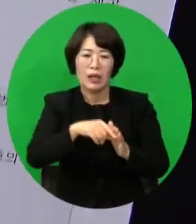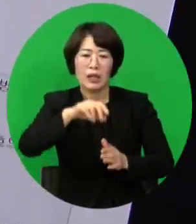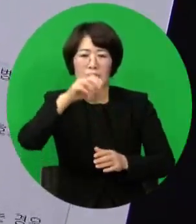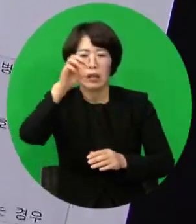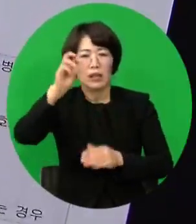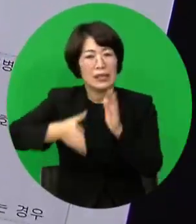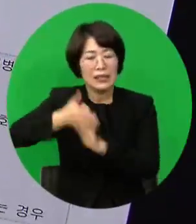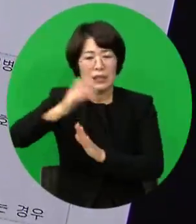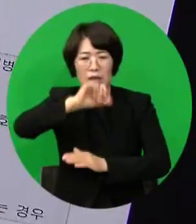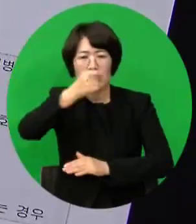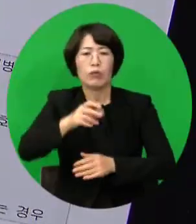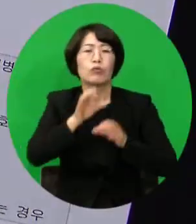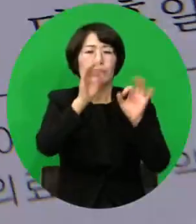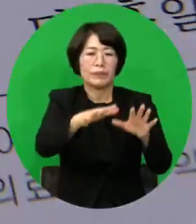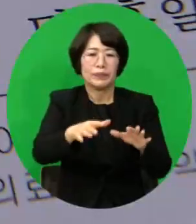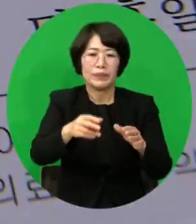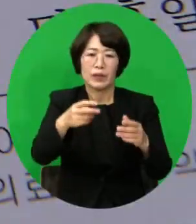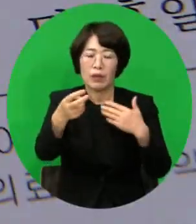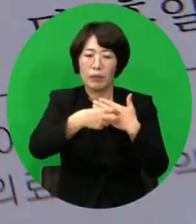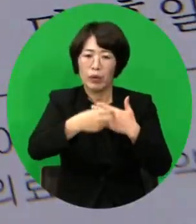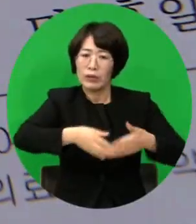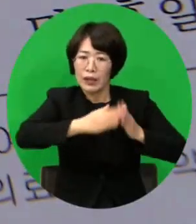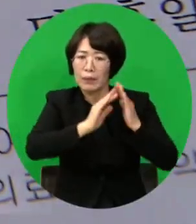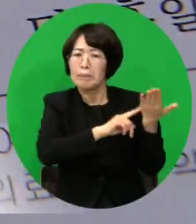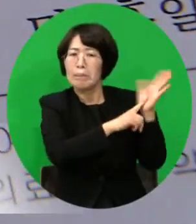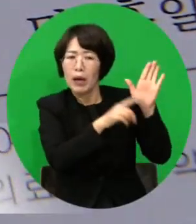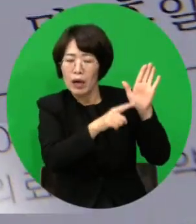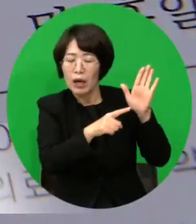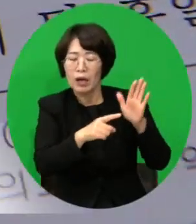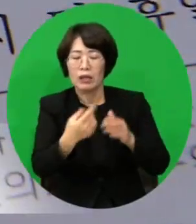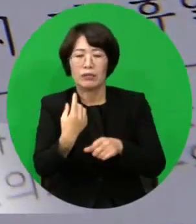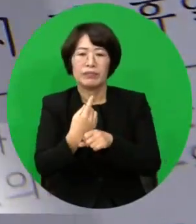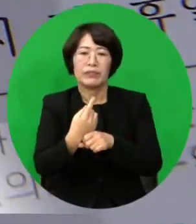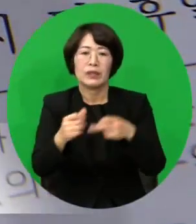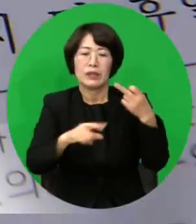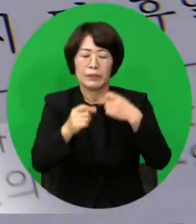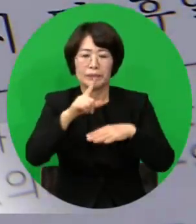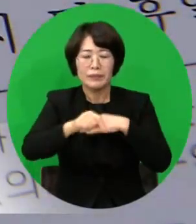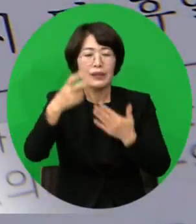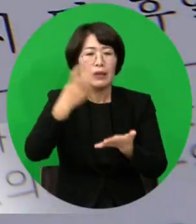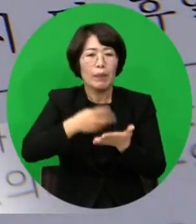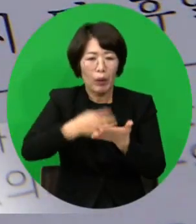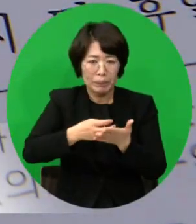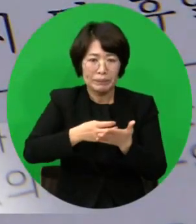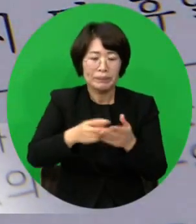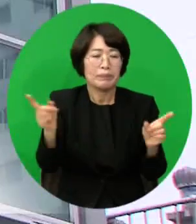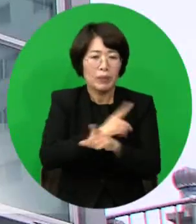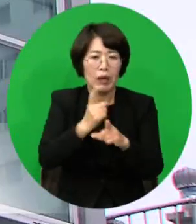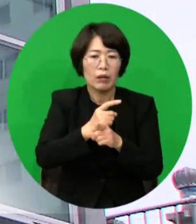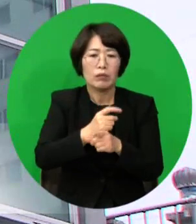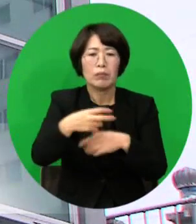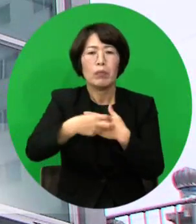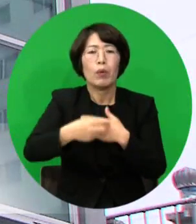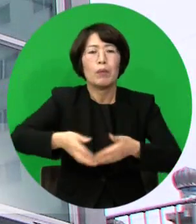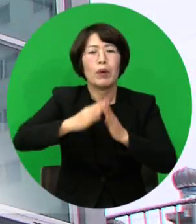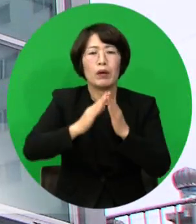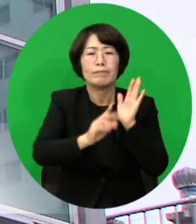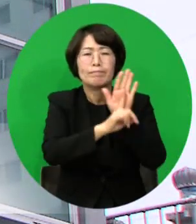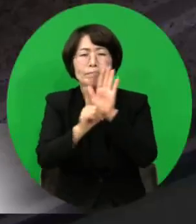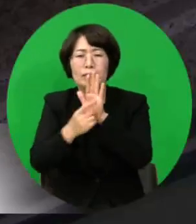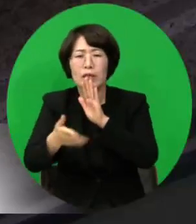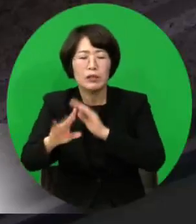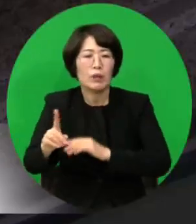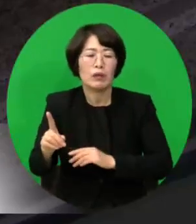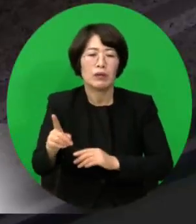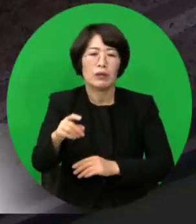어린이병원을 대안으로 내놨습니다. 지난해 관련 조례를 제정하고 최근 병원 모집에 나섰습니다. 하지만 단 한